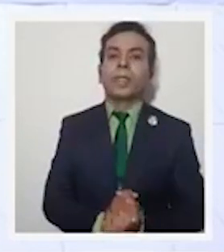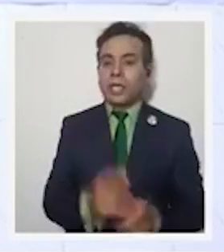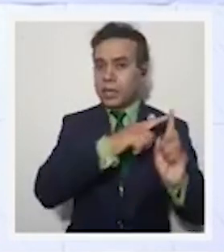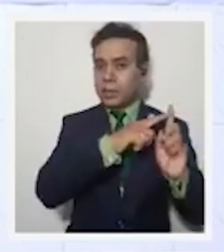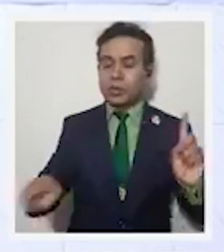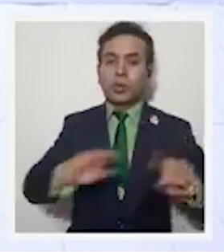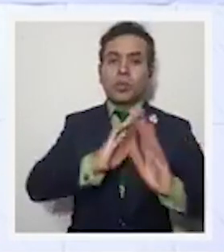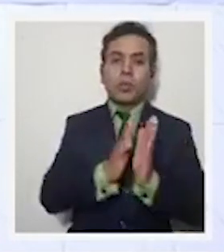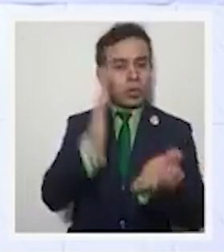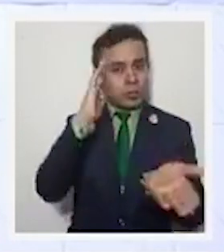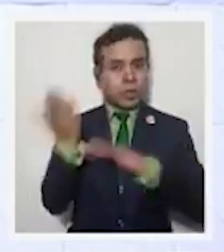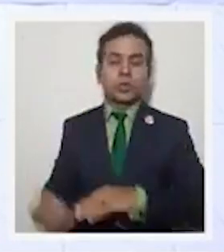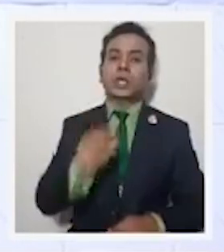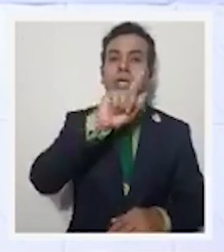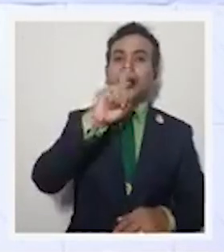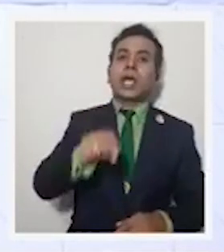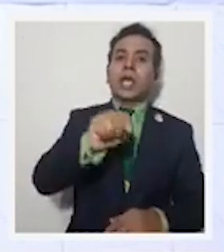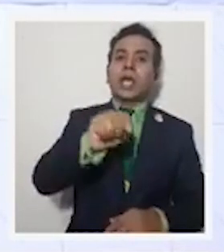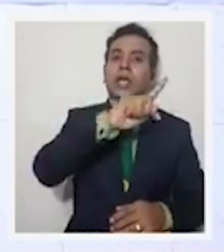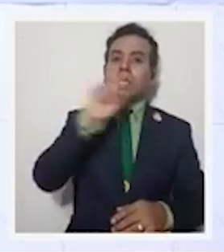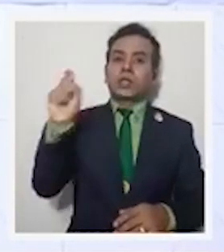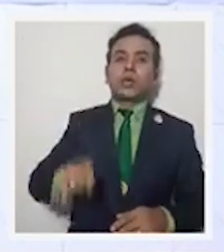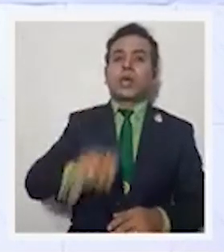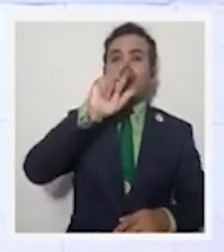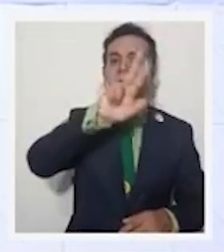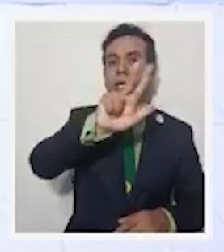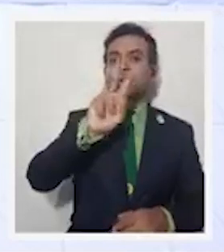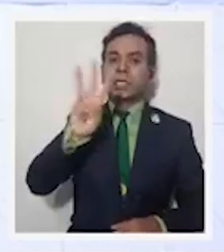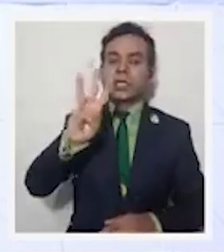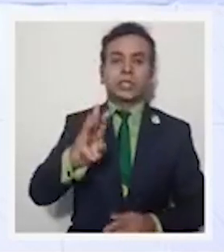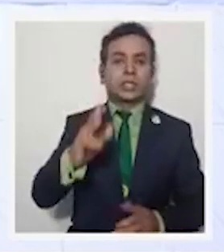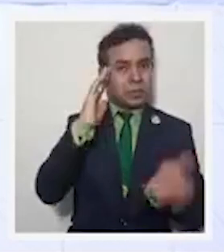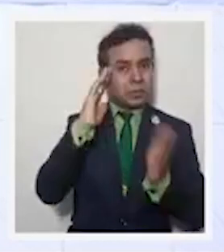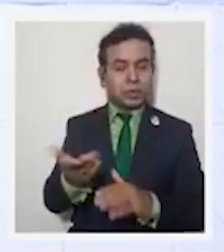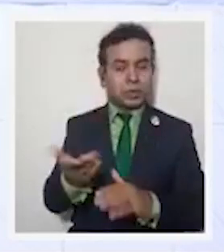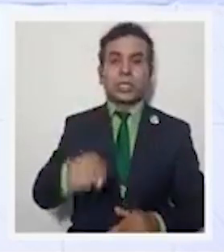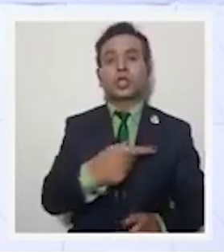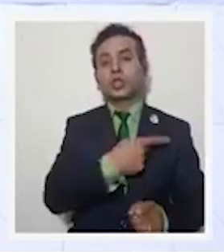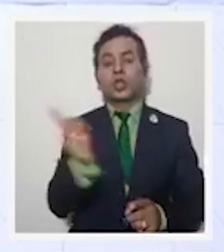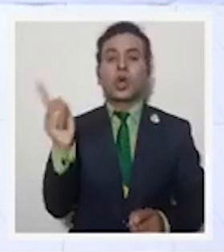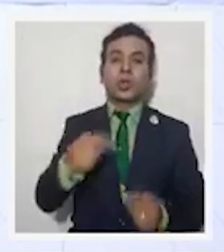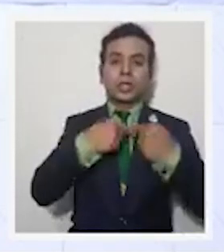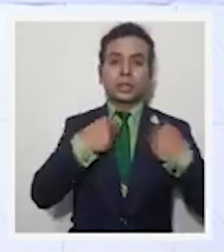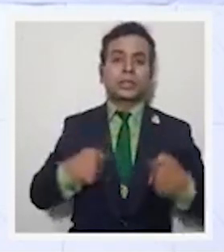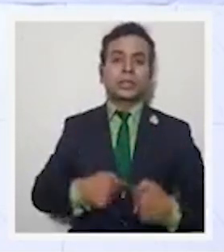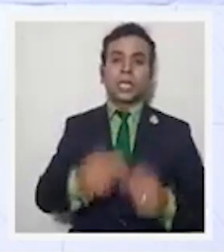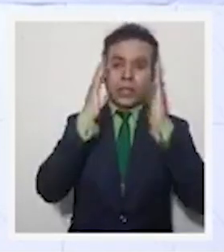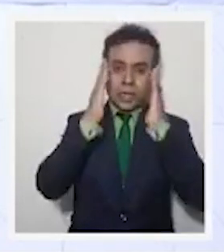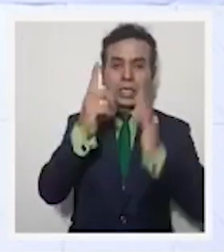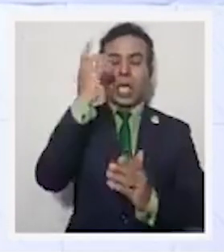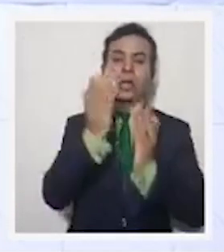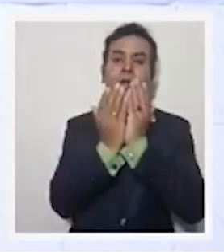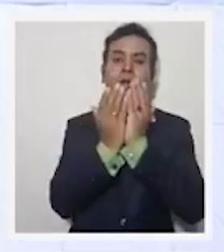যে তার মধ্যে করোনা ভাইরাস ছিল। আমাদের এ পর্যন্ত মৃত্যু দাঁড়ালো 183 এবং আমরা